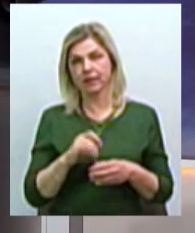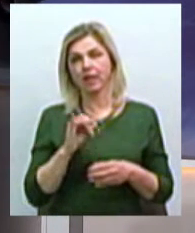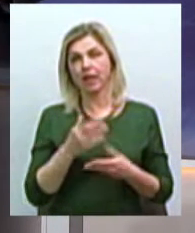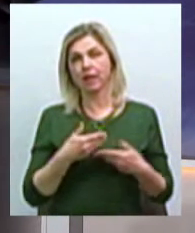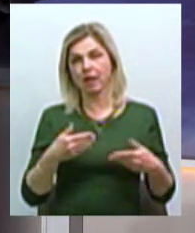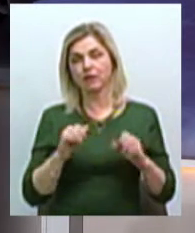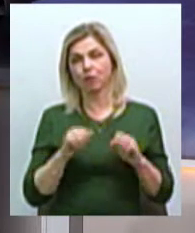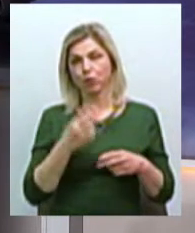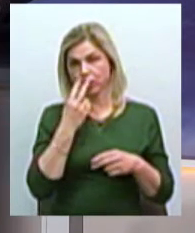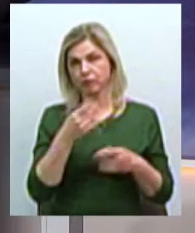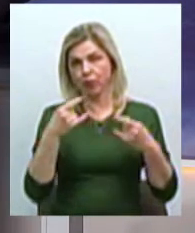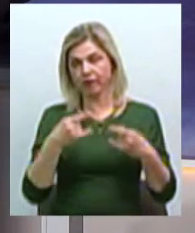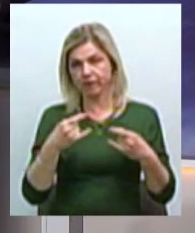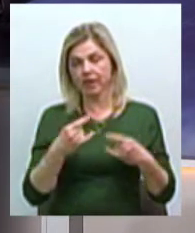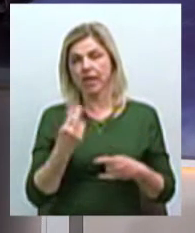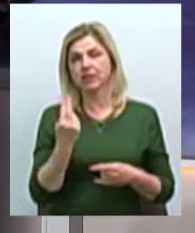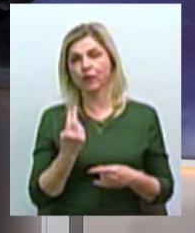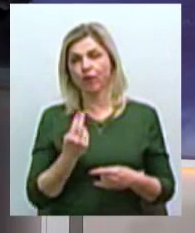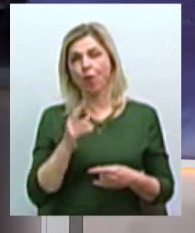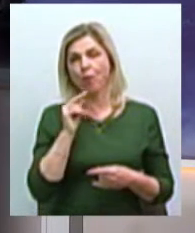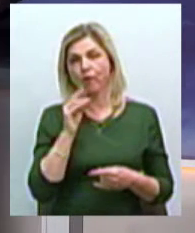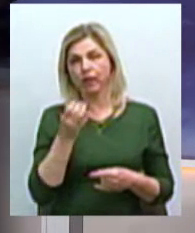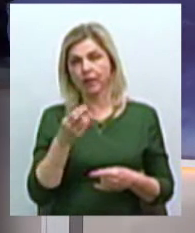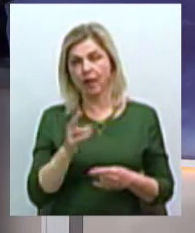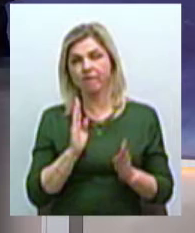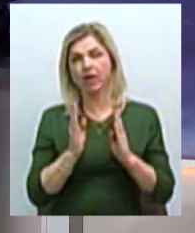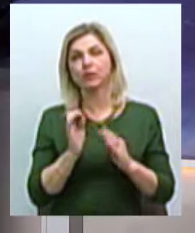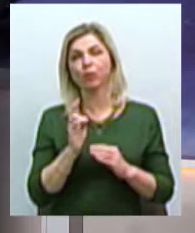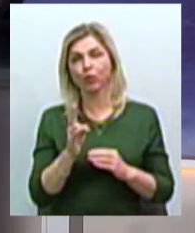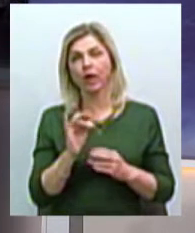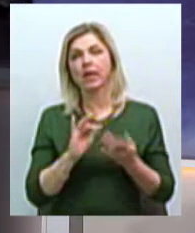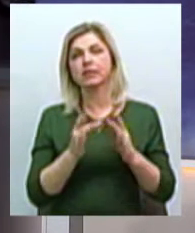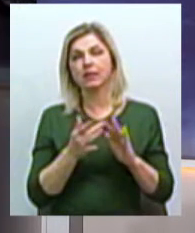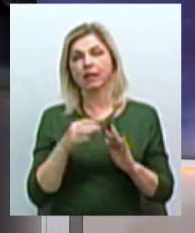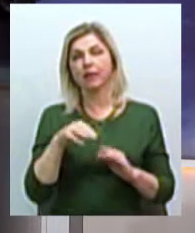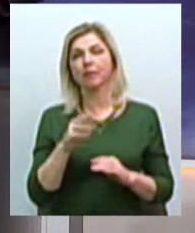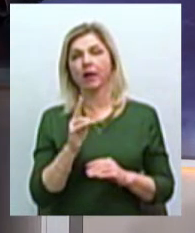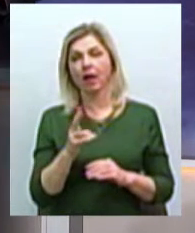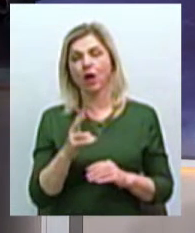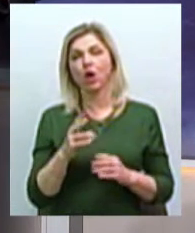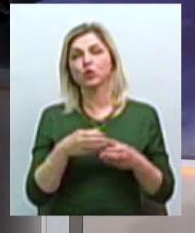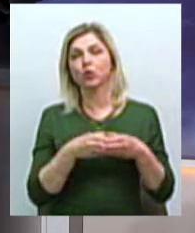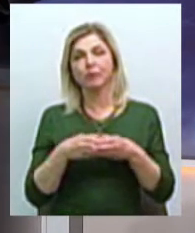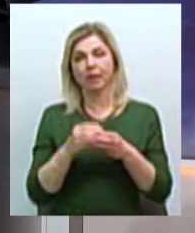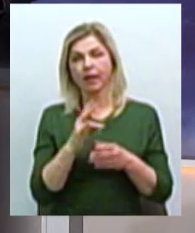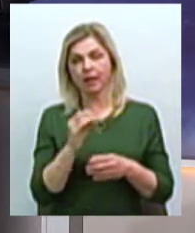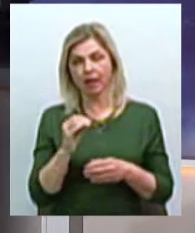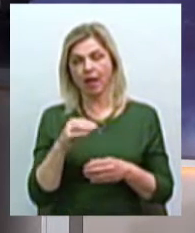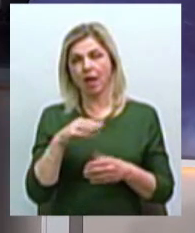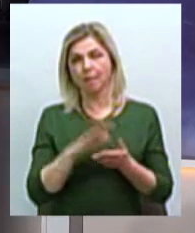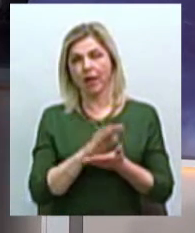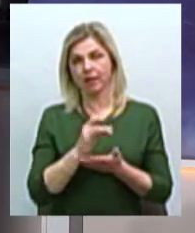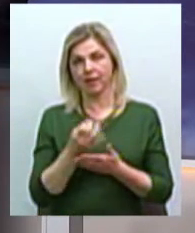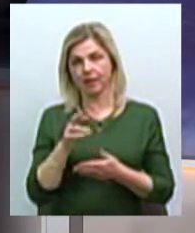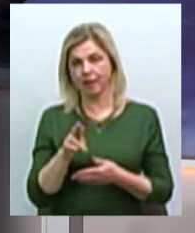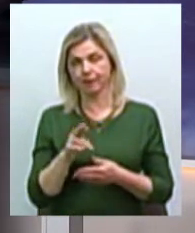можна дивитися в ефірі цифрового мовлення на нашій сторінці у Фейсбук та на сайті МК «Суспільне медіа». Щомісяця у цій студії звітують